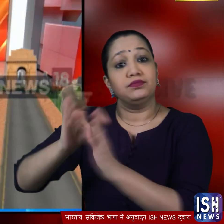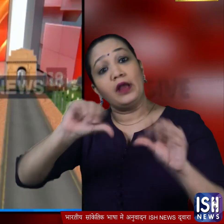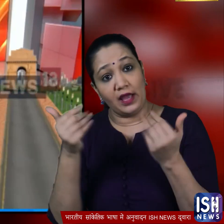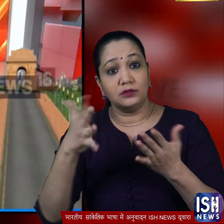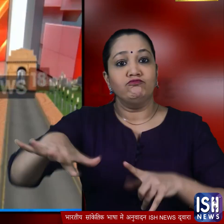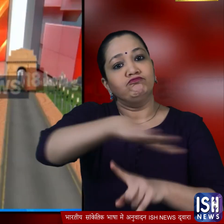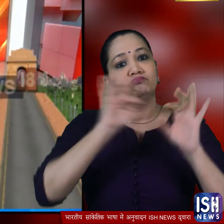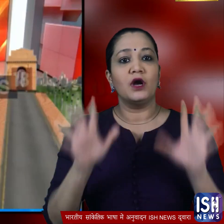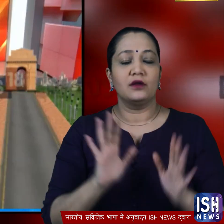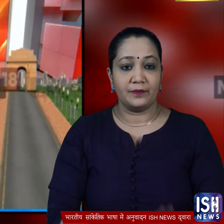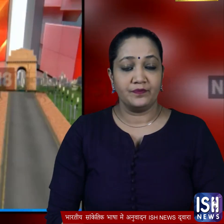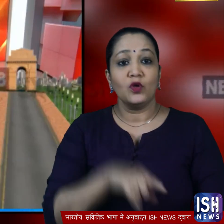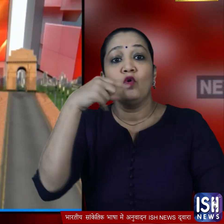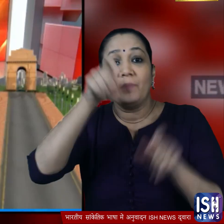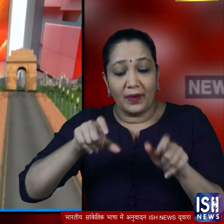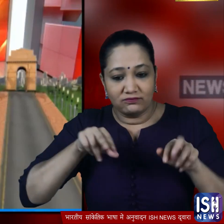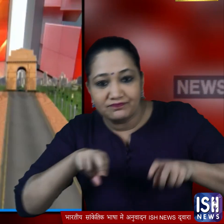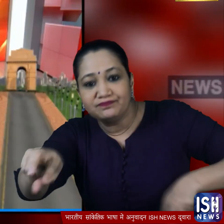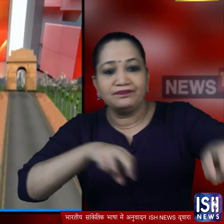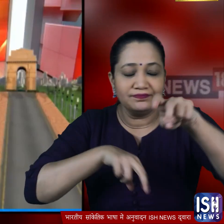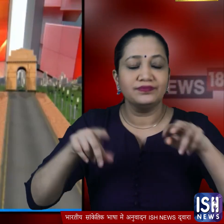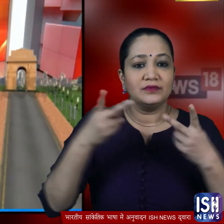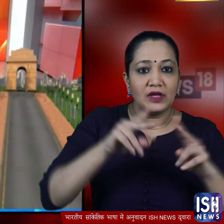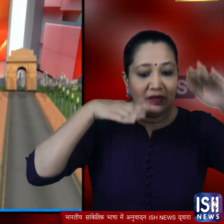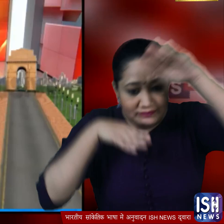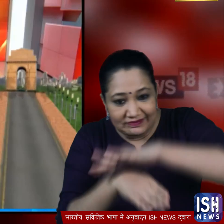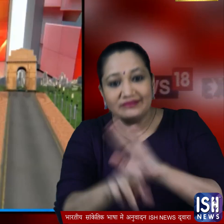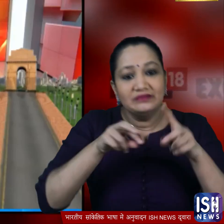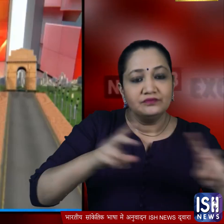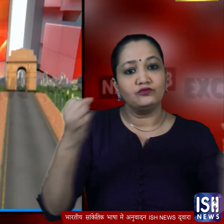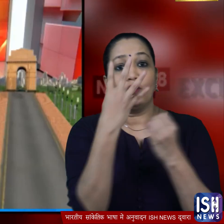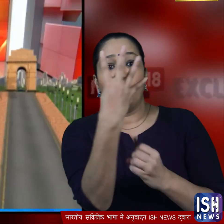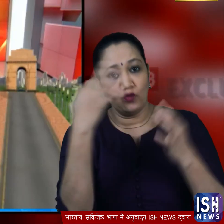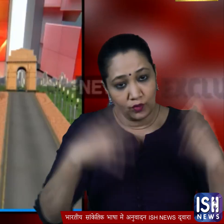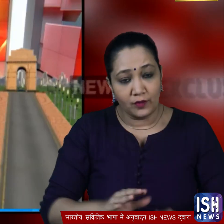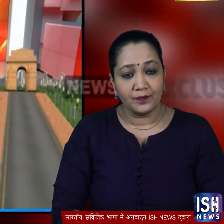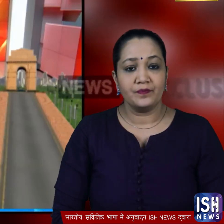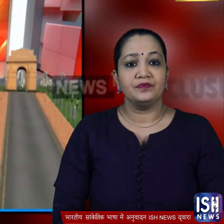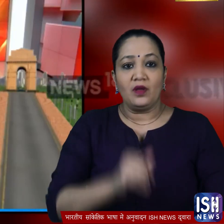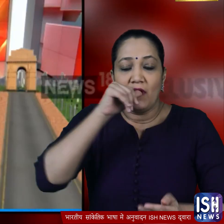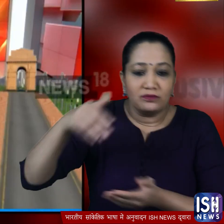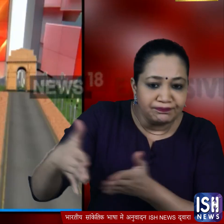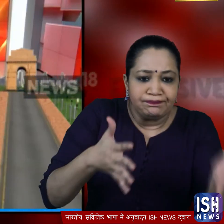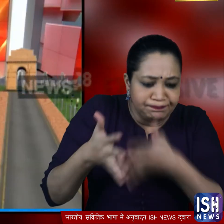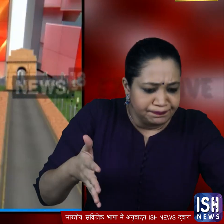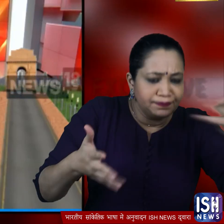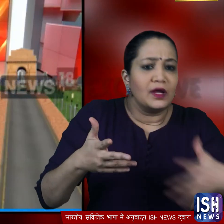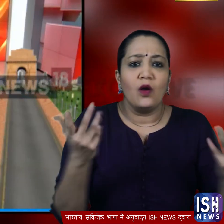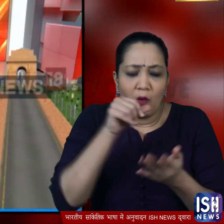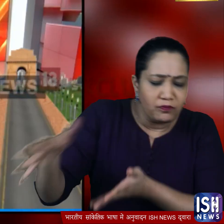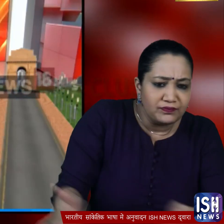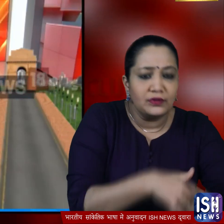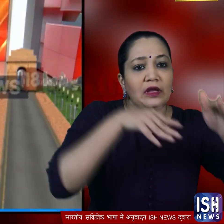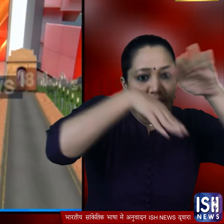जगह बन गई है। यही नहीं, पैदल चलने वालों की सुविधा के लिए 4 नए अंडरपास भी बनाए गए हैं। इसके अलावा राजपथ में पानी की निकासी के लिए